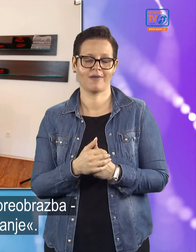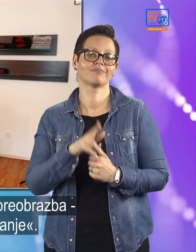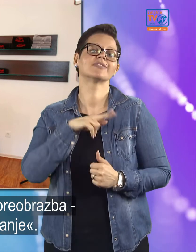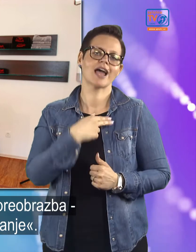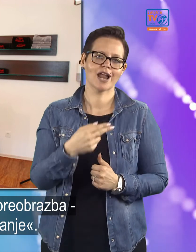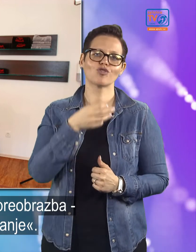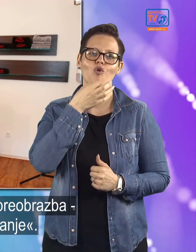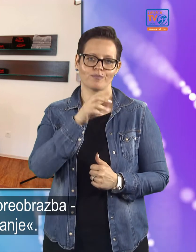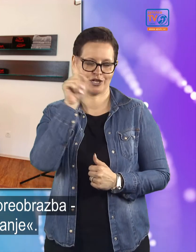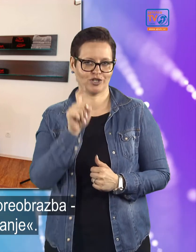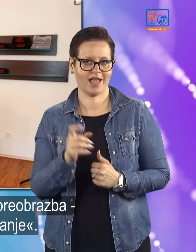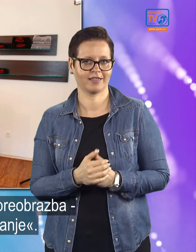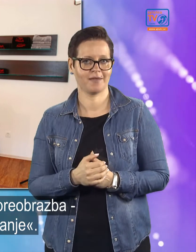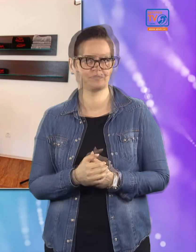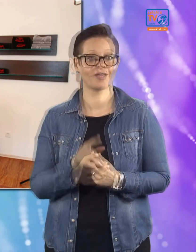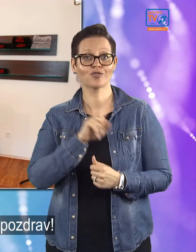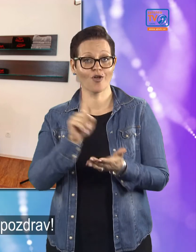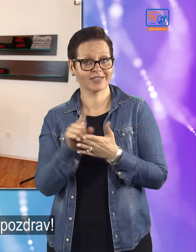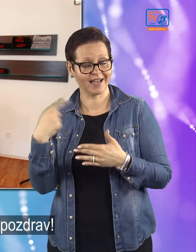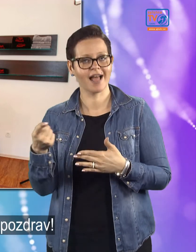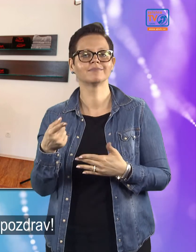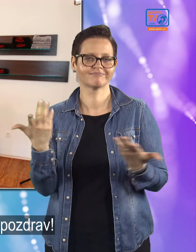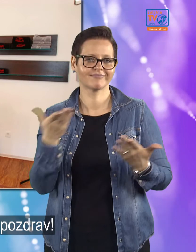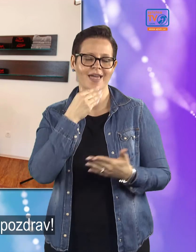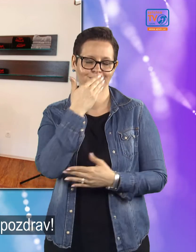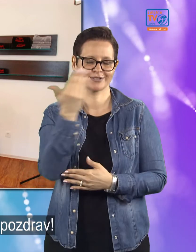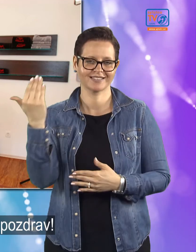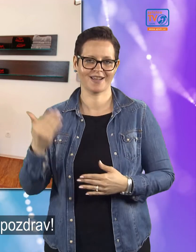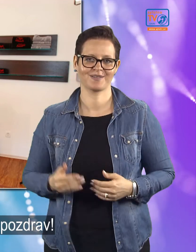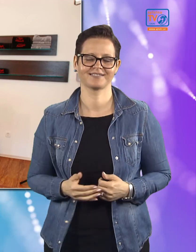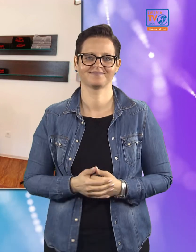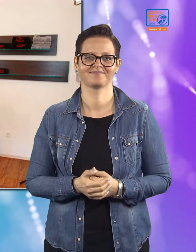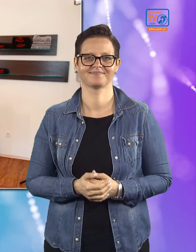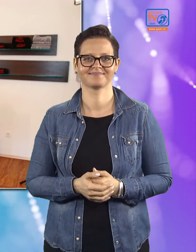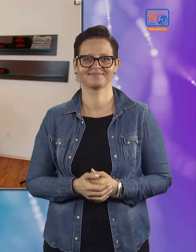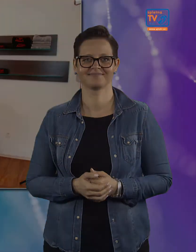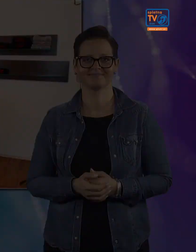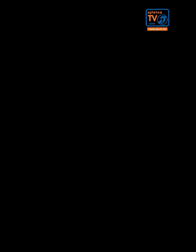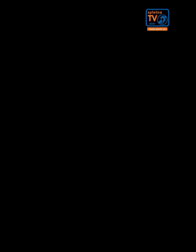nagradno vprašanje. Do takrat torej lep pozdrav!